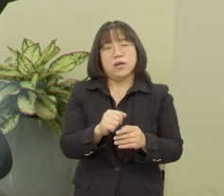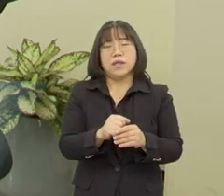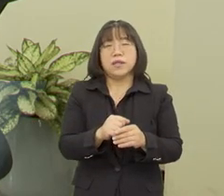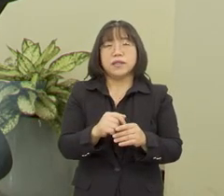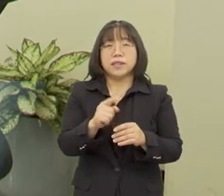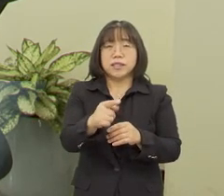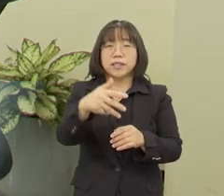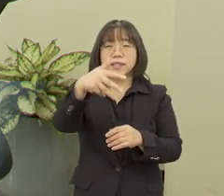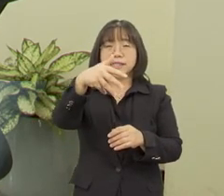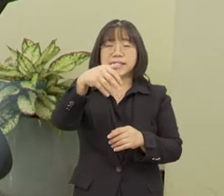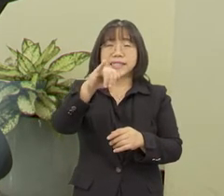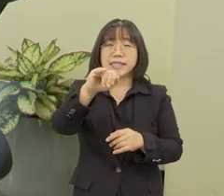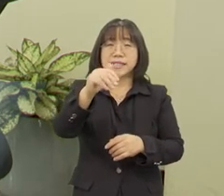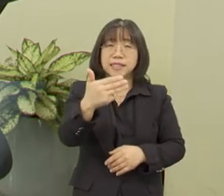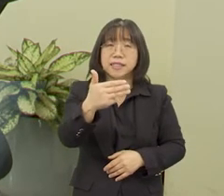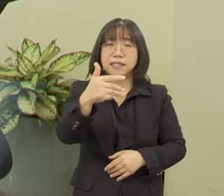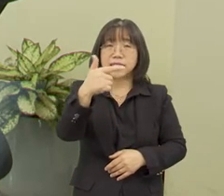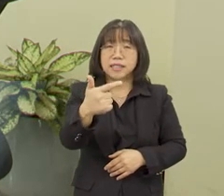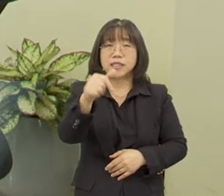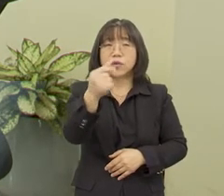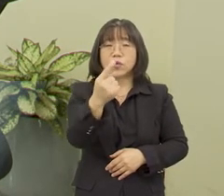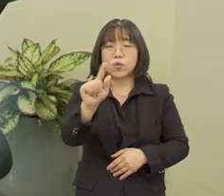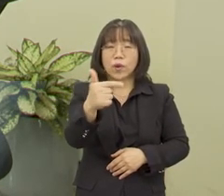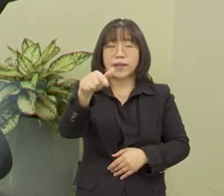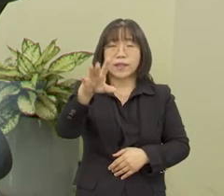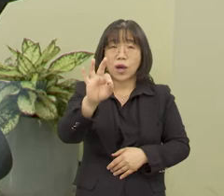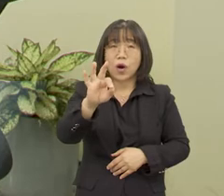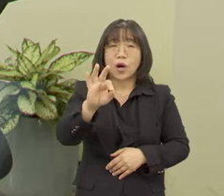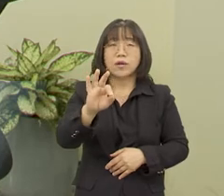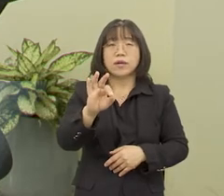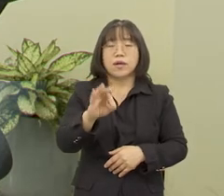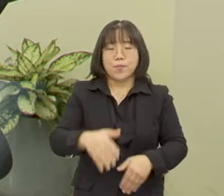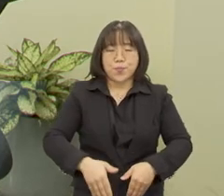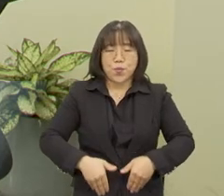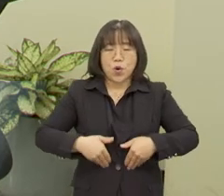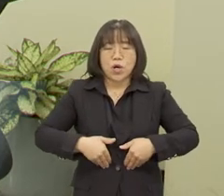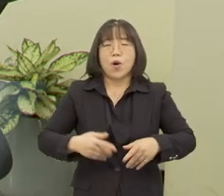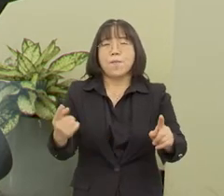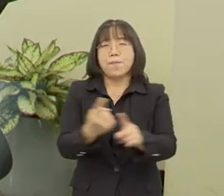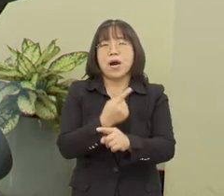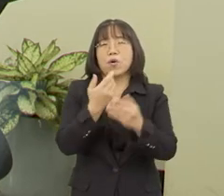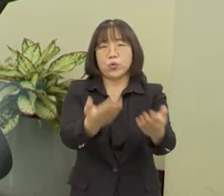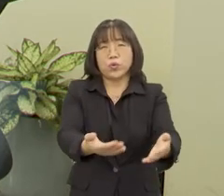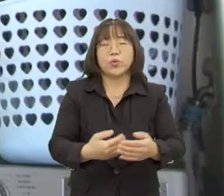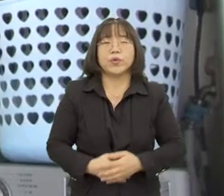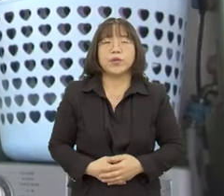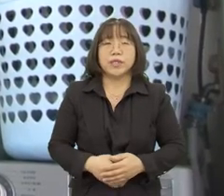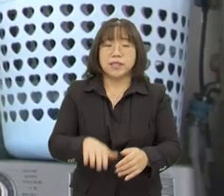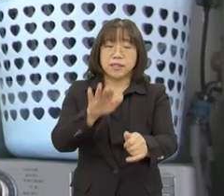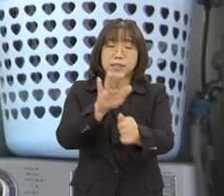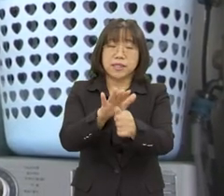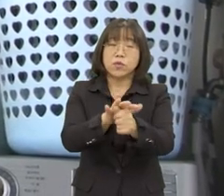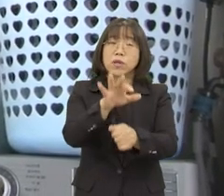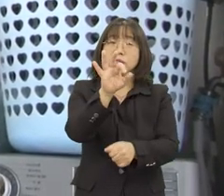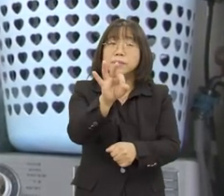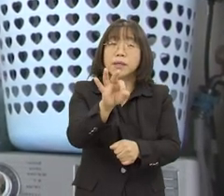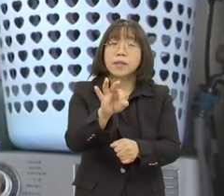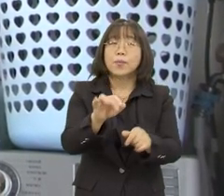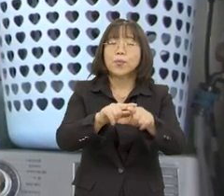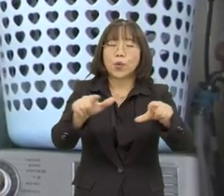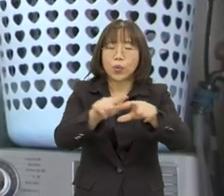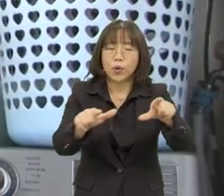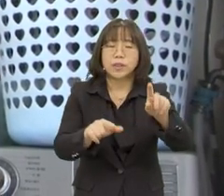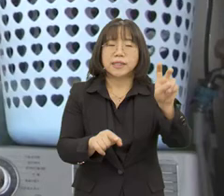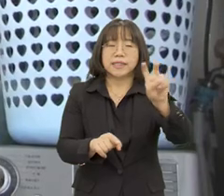걱정을 덜어주기 위해 친환경적이고 에너지 효율이 높은 보이려 보급을 확대하고 있습니다 지원금액은